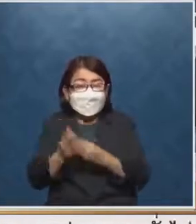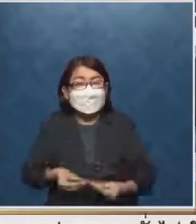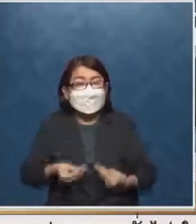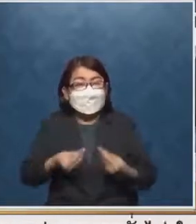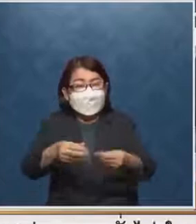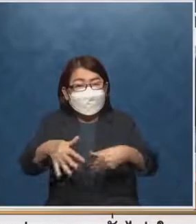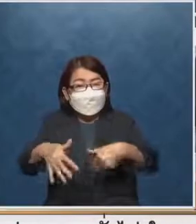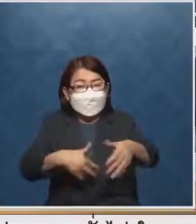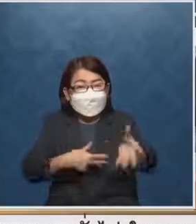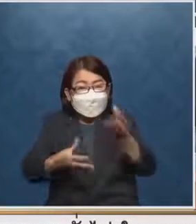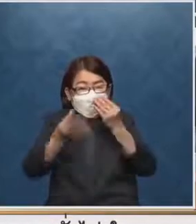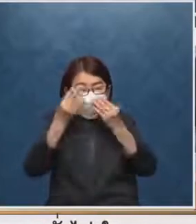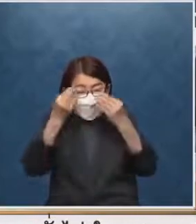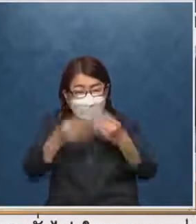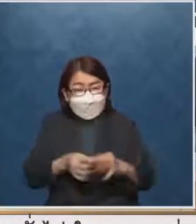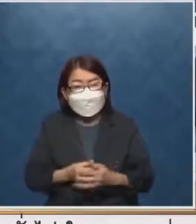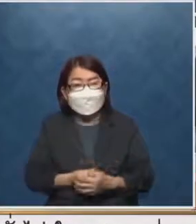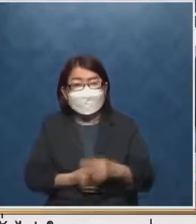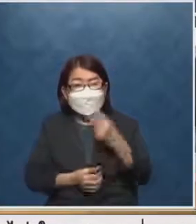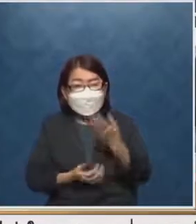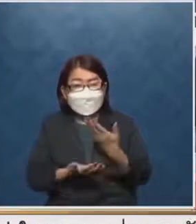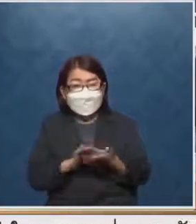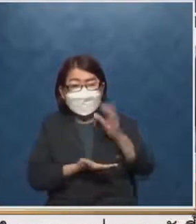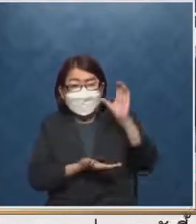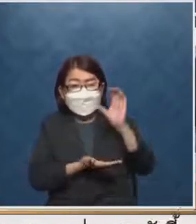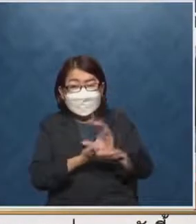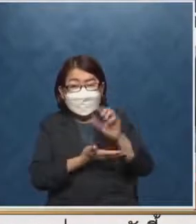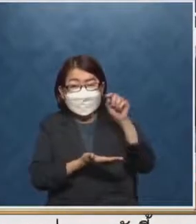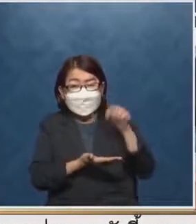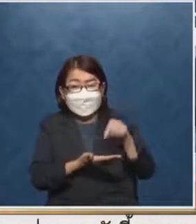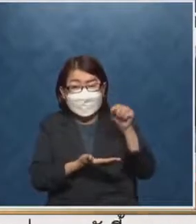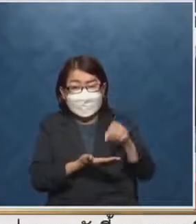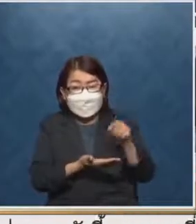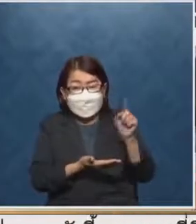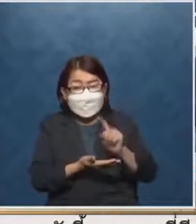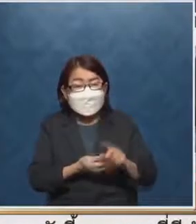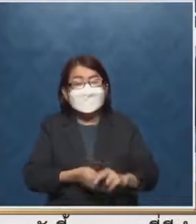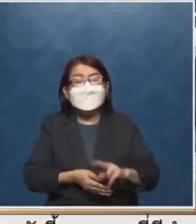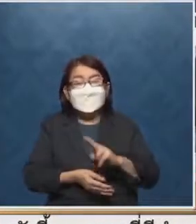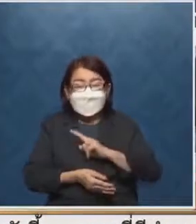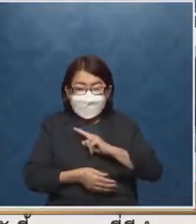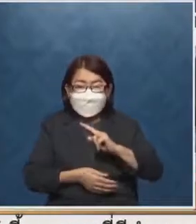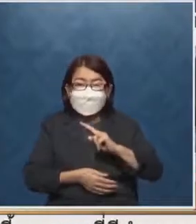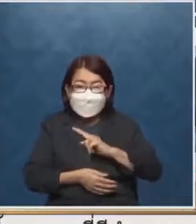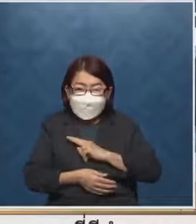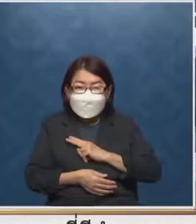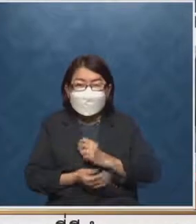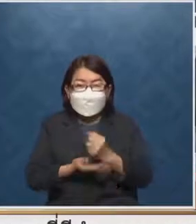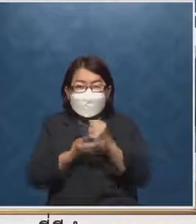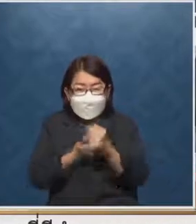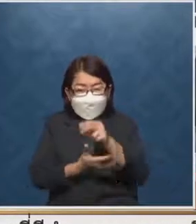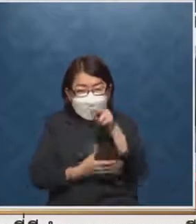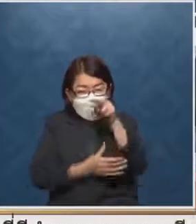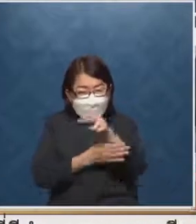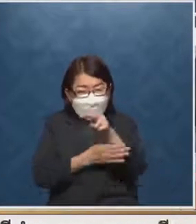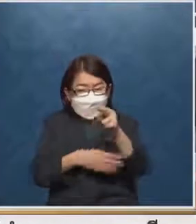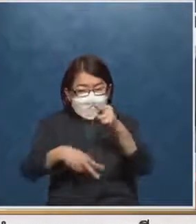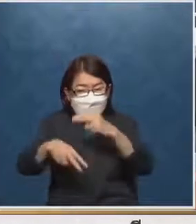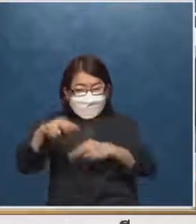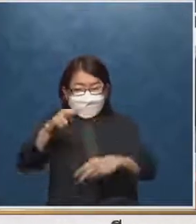ว่ากองทุนนี้สามารถทำหน้าที่กำกับหรือดูแล